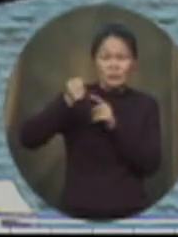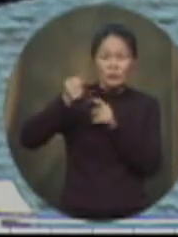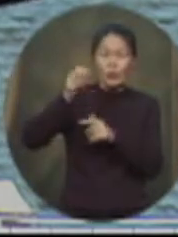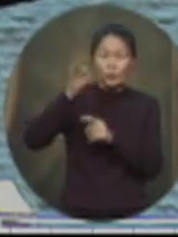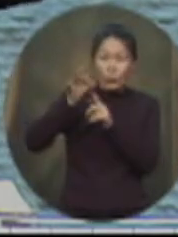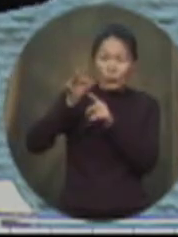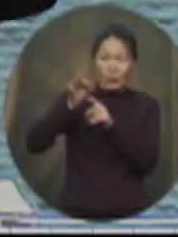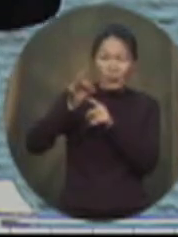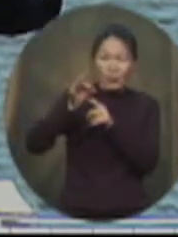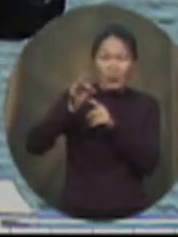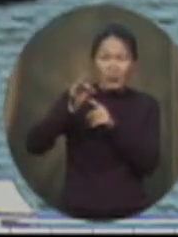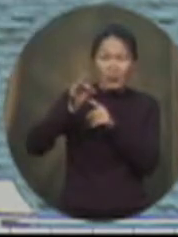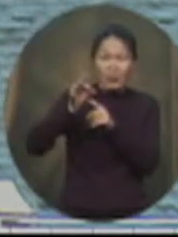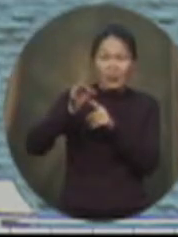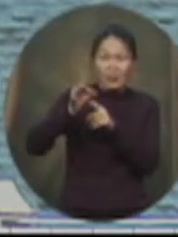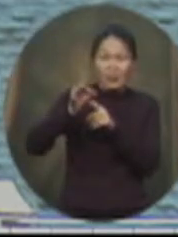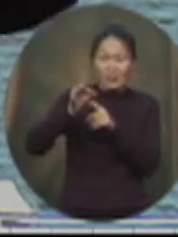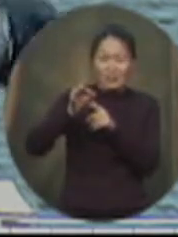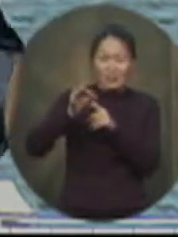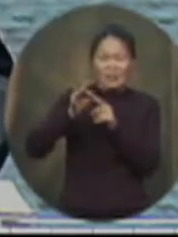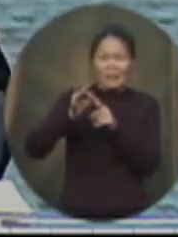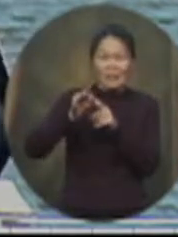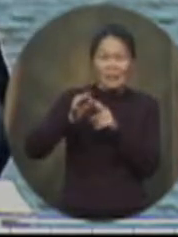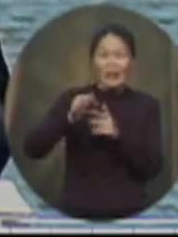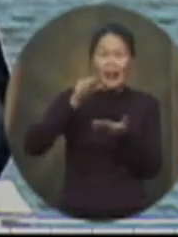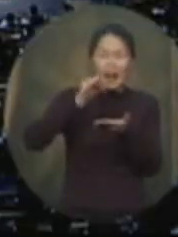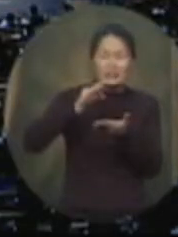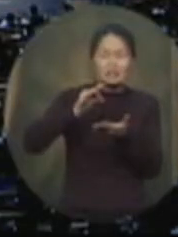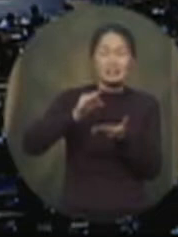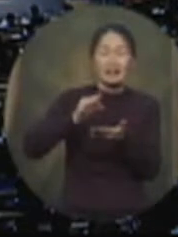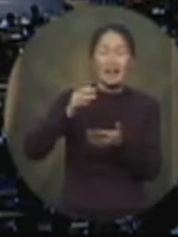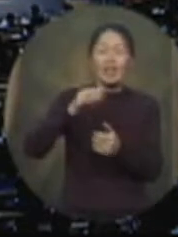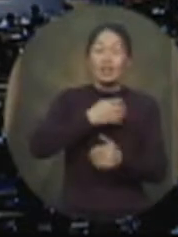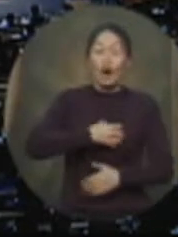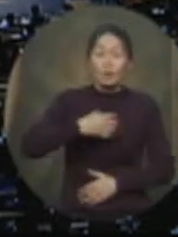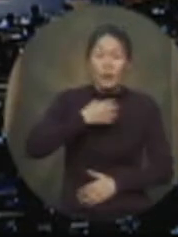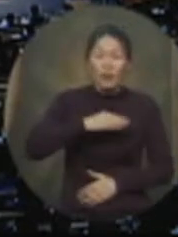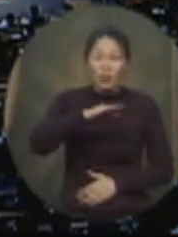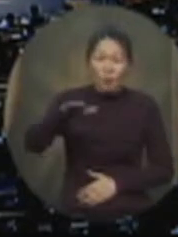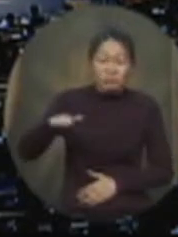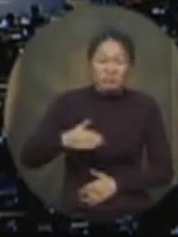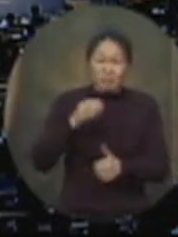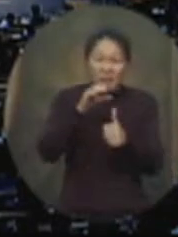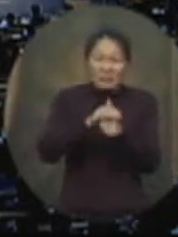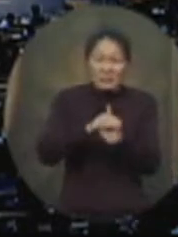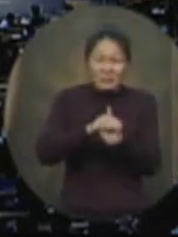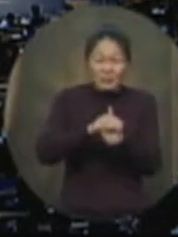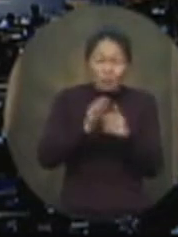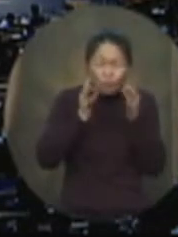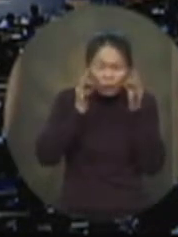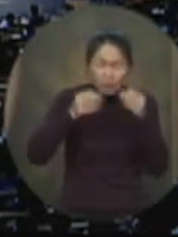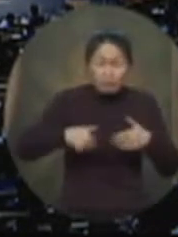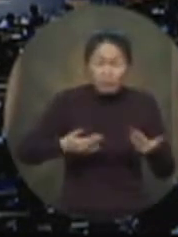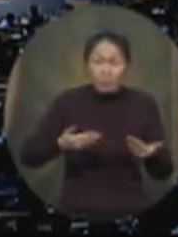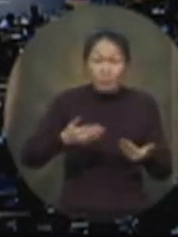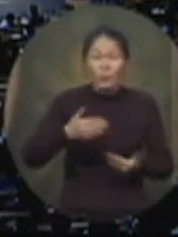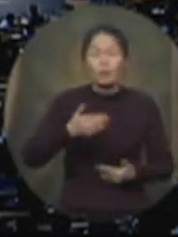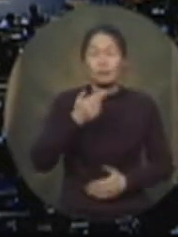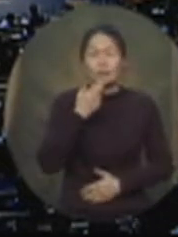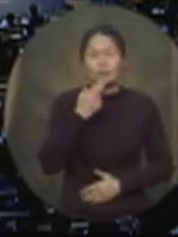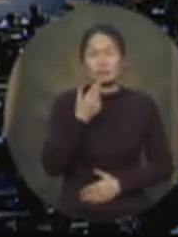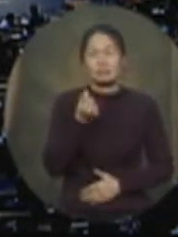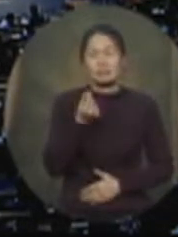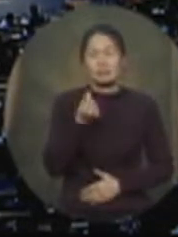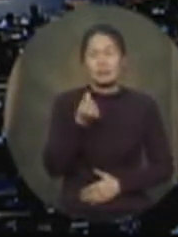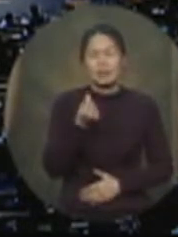염려 일부러 맡기려고 애쓸 필요가 있습니까 손에 돈 쥐고 있으면 그냥 염려 늘 맞게